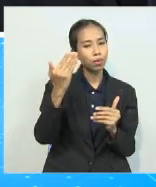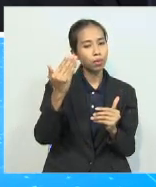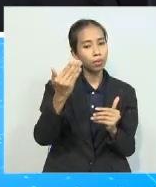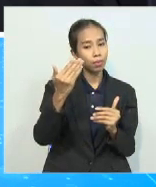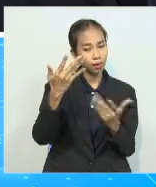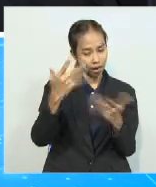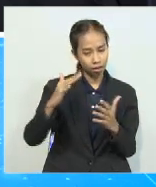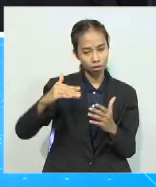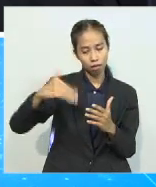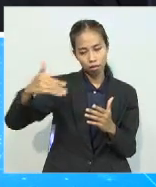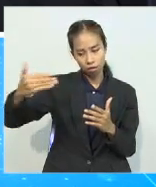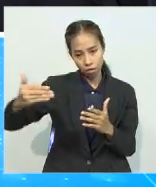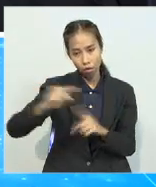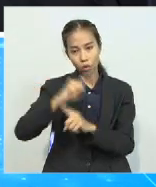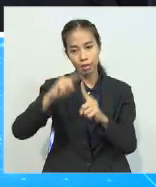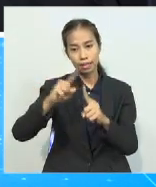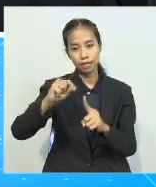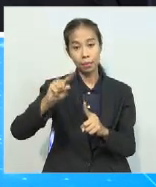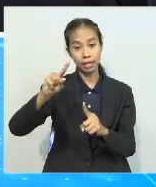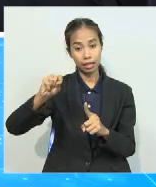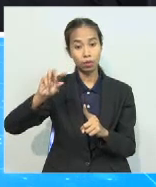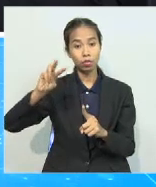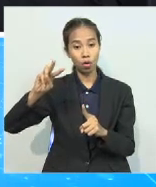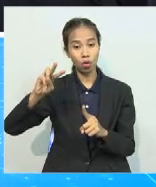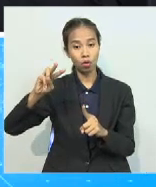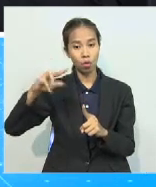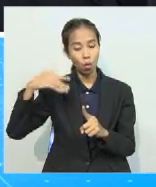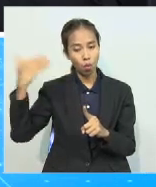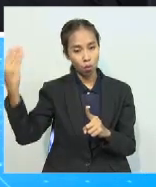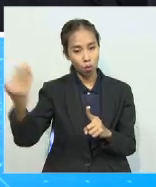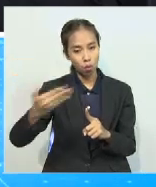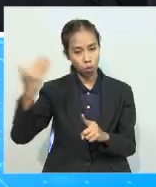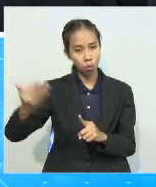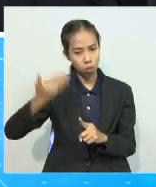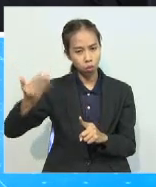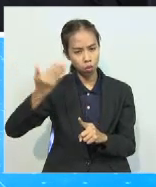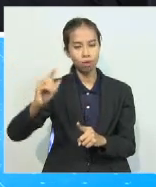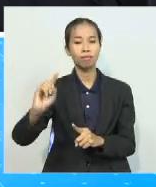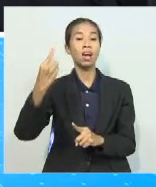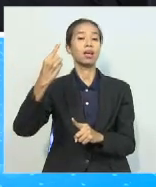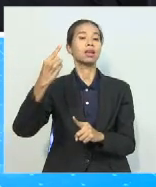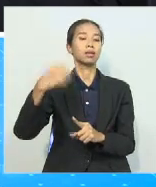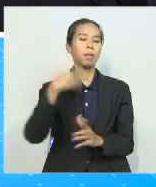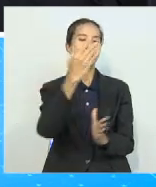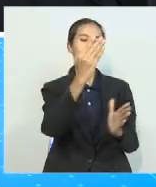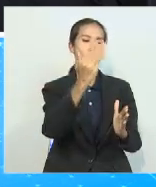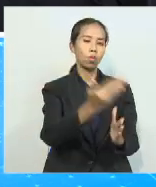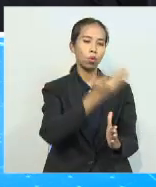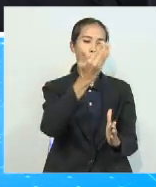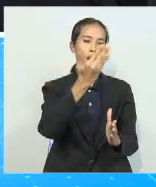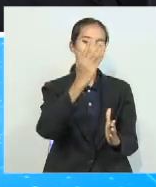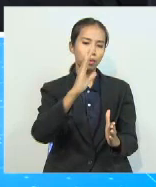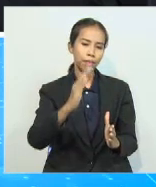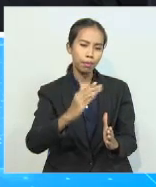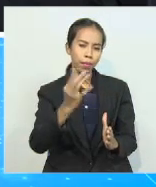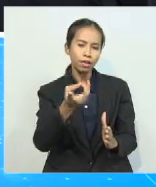แต่ว่าพอวันถัดไป21-22ช่วงนี้อากาศหนาวเย็นมันจะลงมาใหม่นะครับเพราะฉะนั้นลมก็จะแรงขึ้นเหมือนเดิมแล้วก็อาจจะมีฝนลงมา